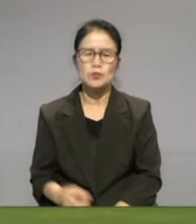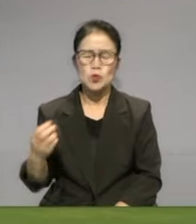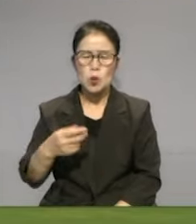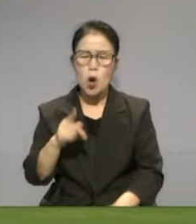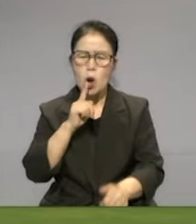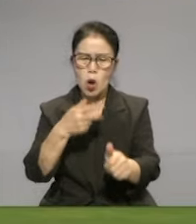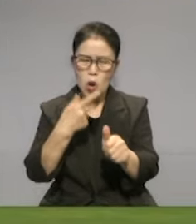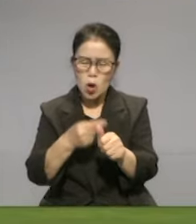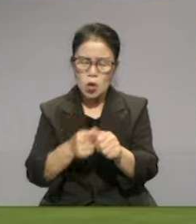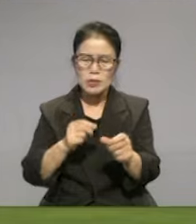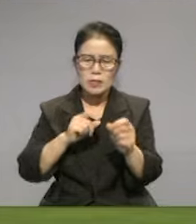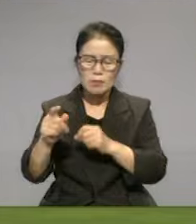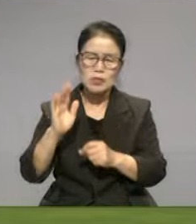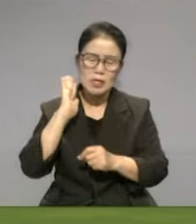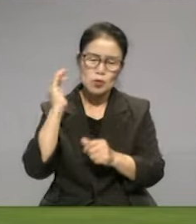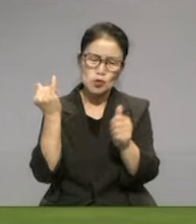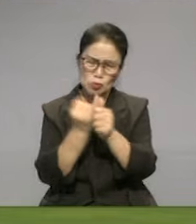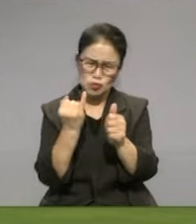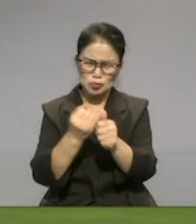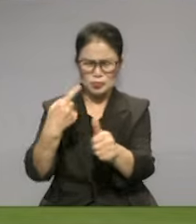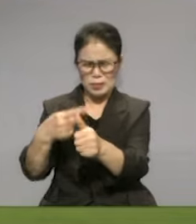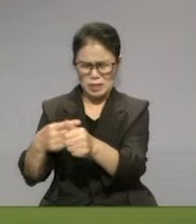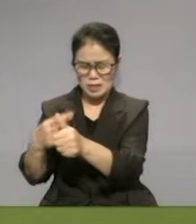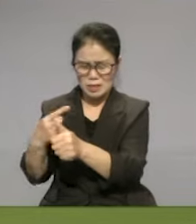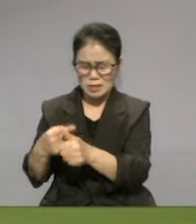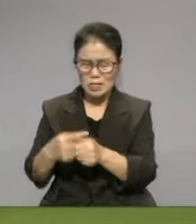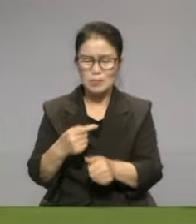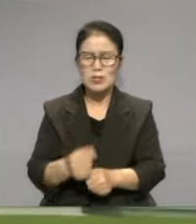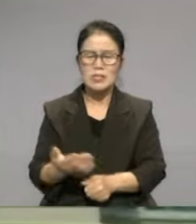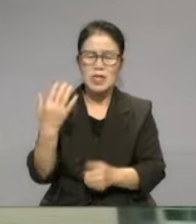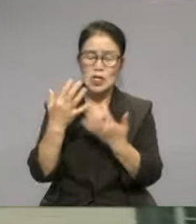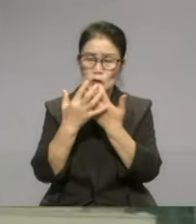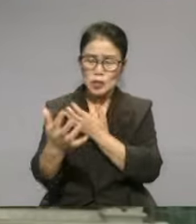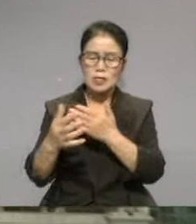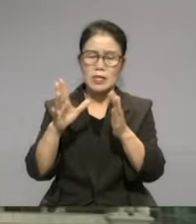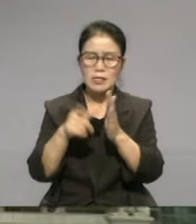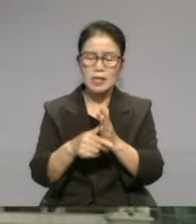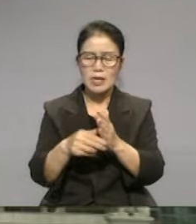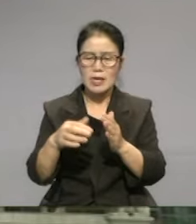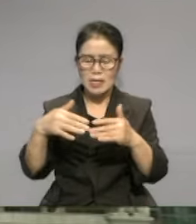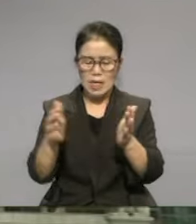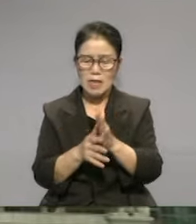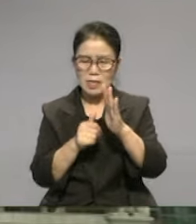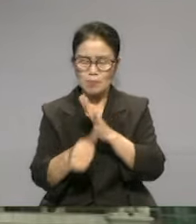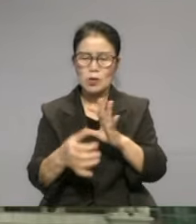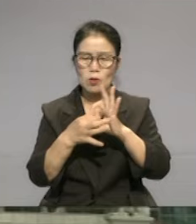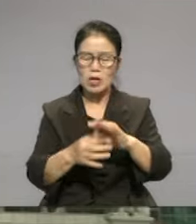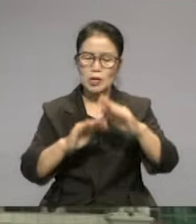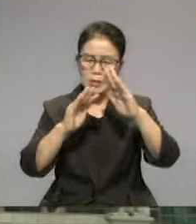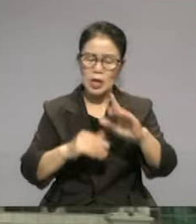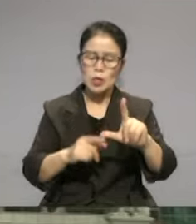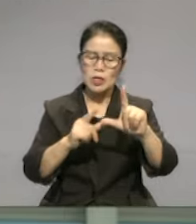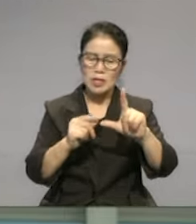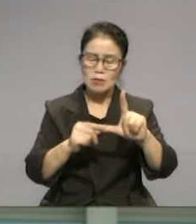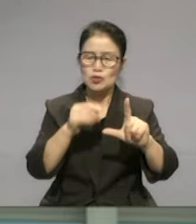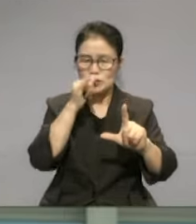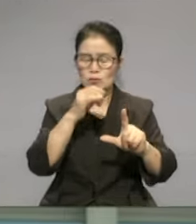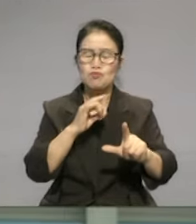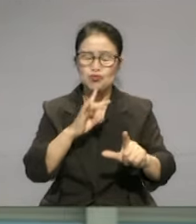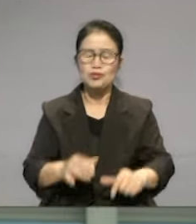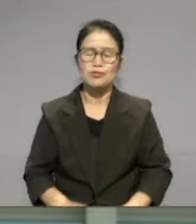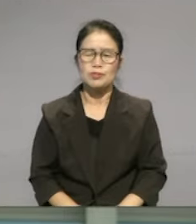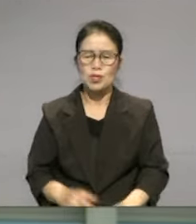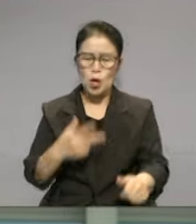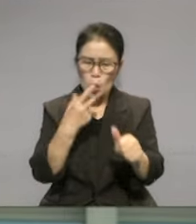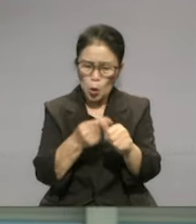녹취 대부분은 대통령 부부 비난 일색이고 지난 전당대회 당시 당대표 관련 내용이 일부 있었을 뿐이라며